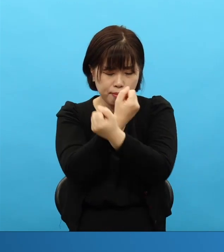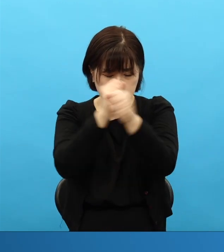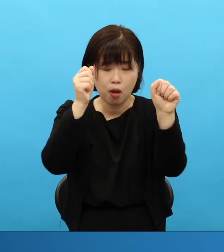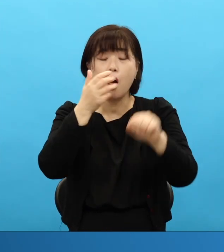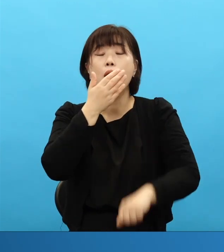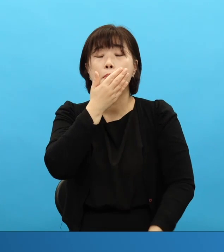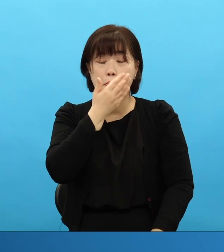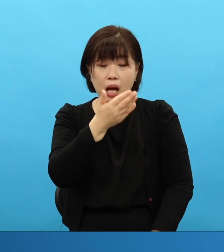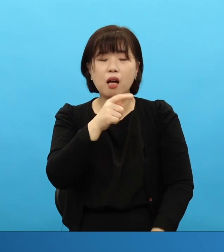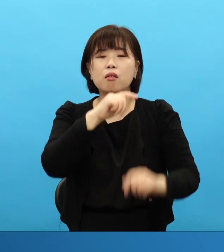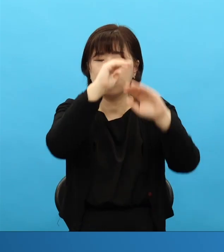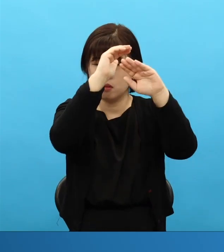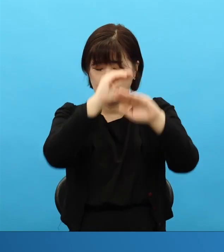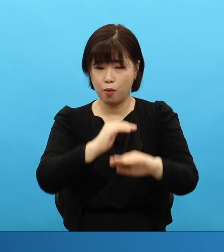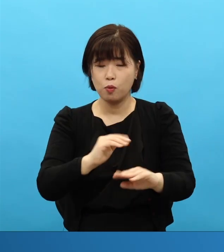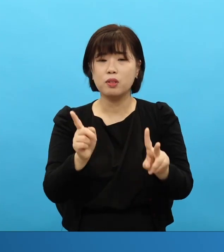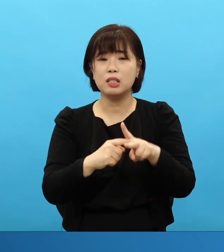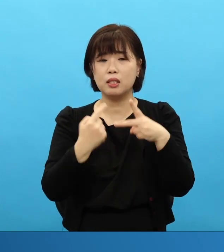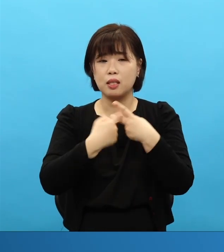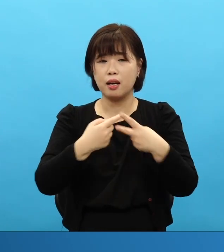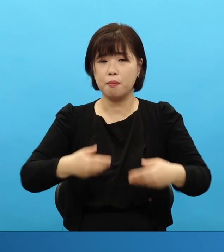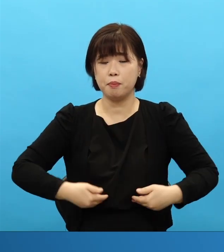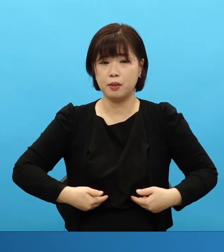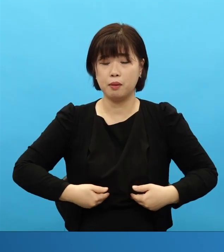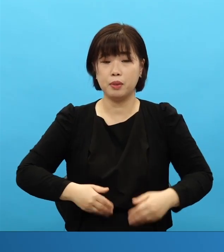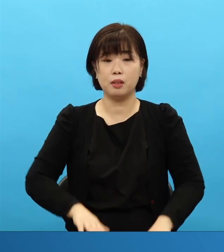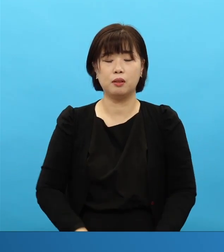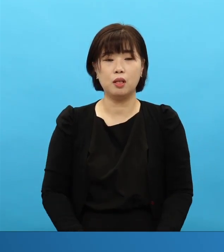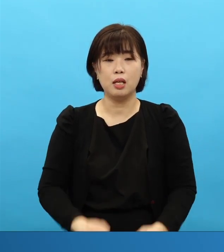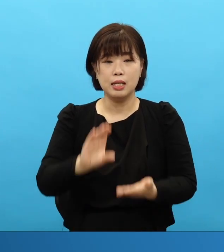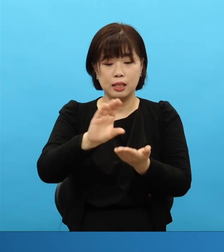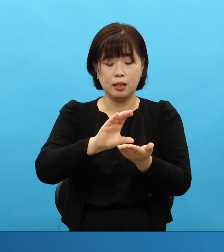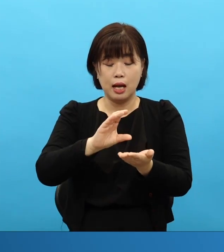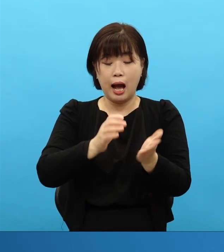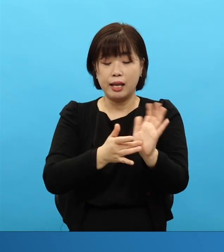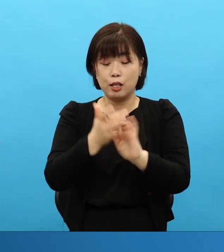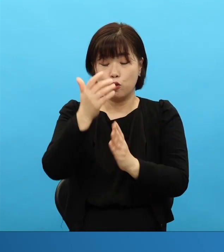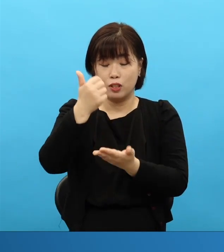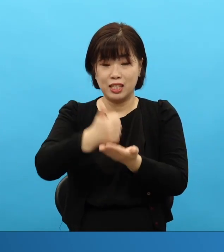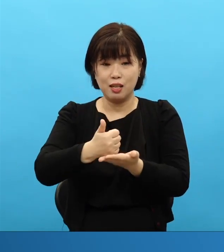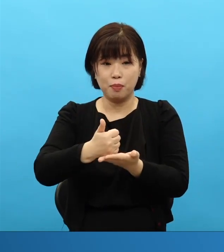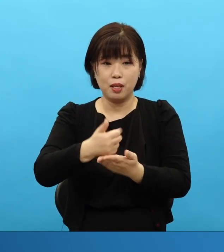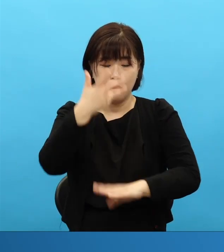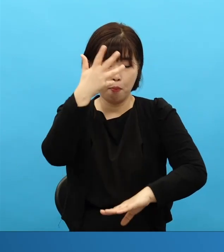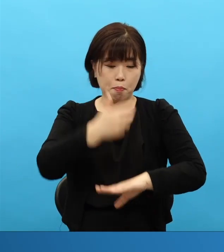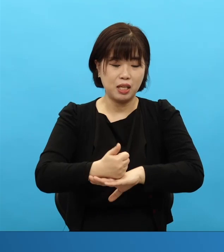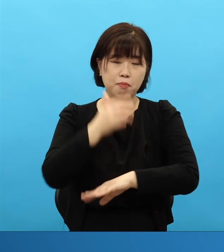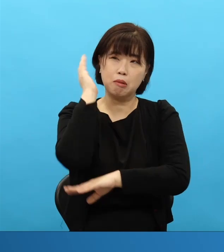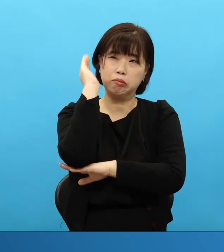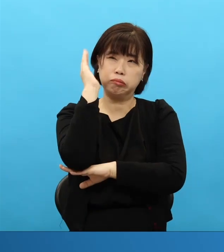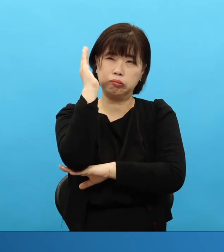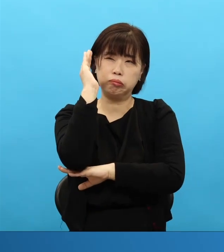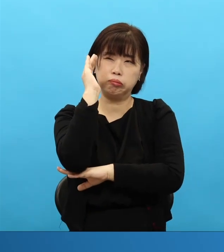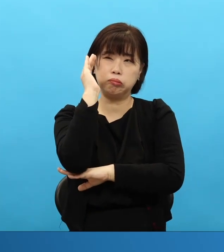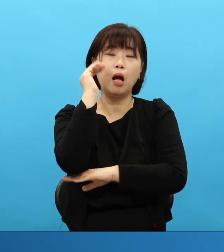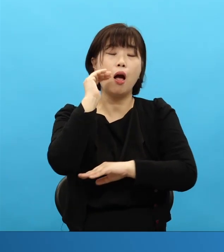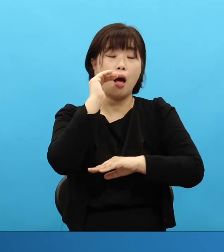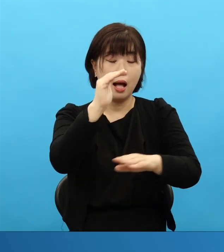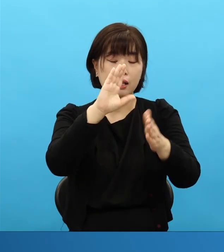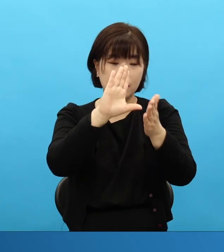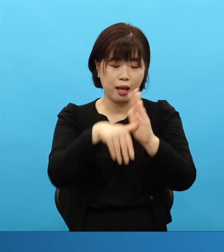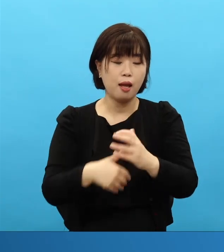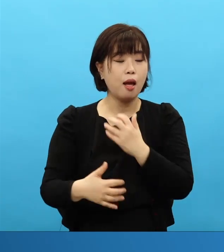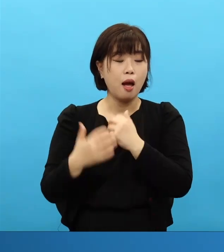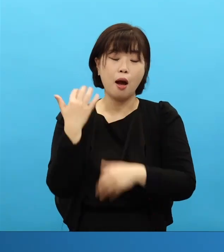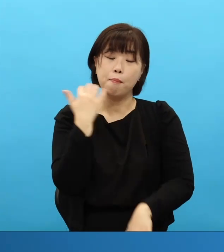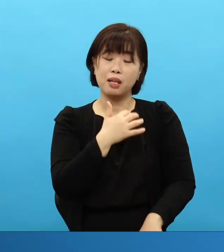마지막 사역을 정리할 때 주는 그리스도시요 살아계신 하나님의 아들이십니다. 고백 듣고 그때부터 바꾸는 겁니다. 所以耶稣在结束最